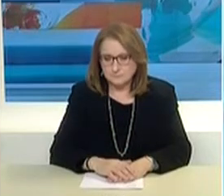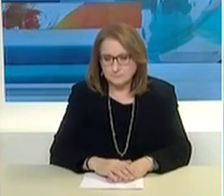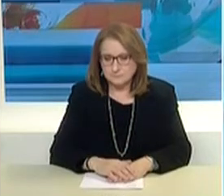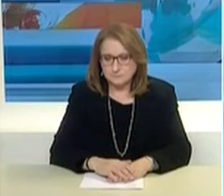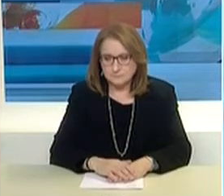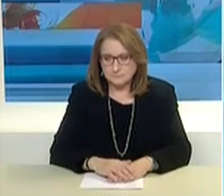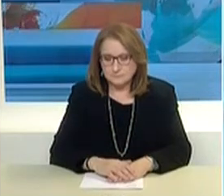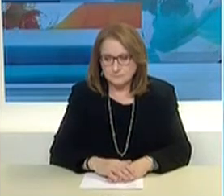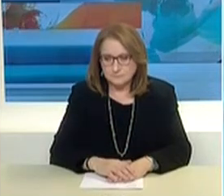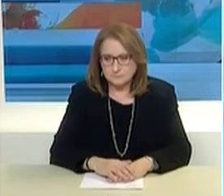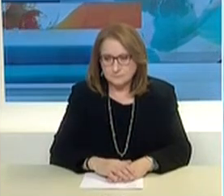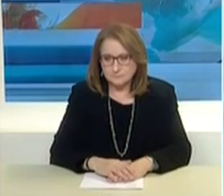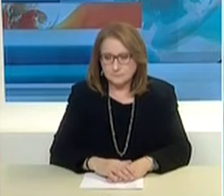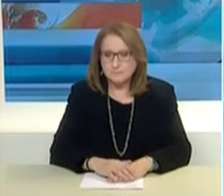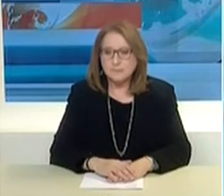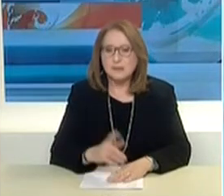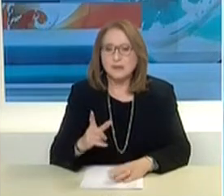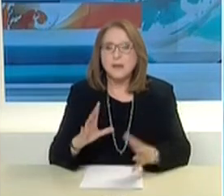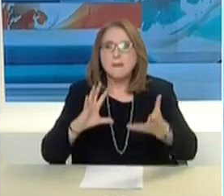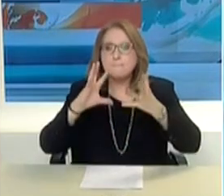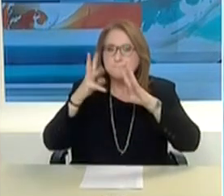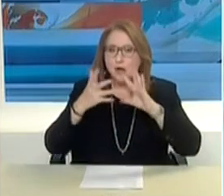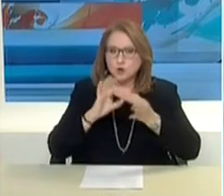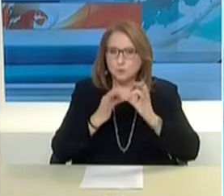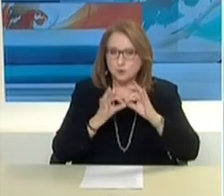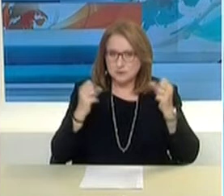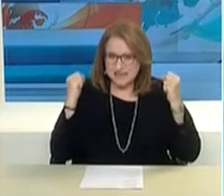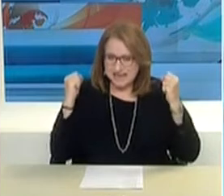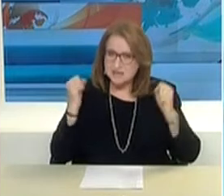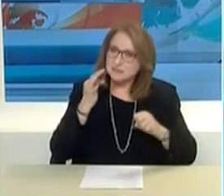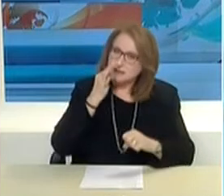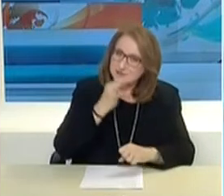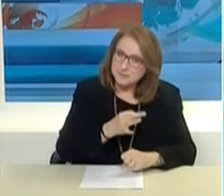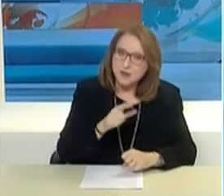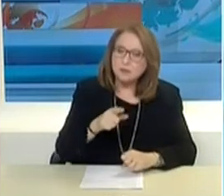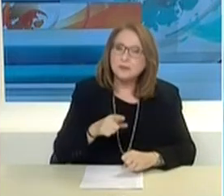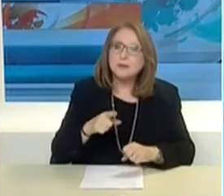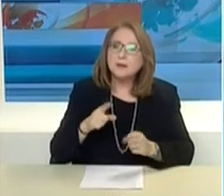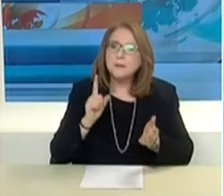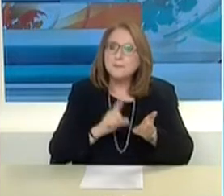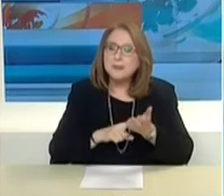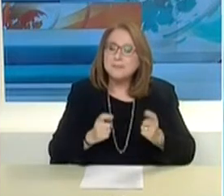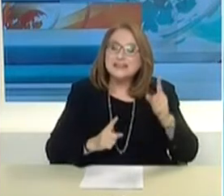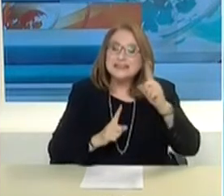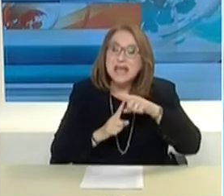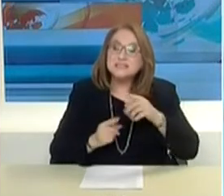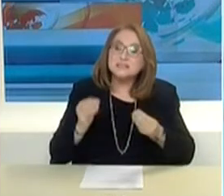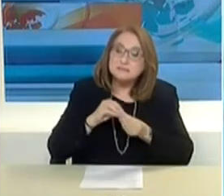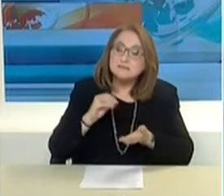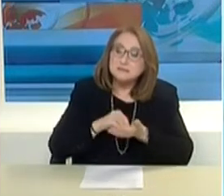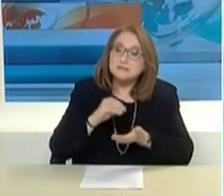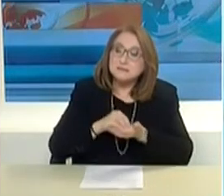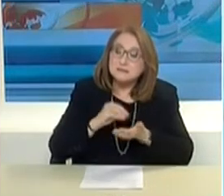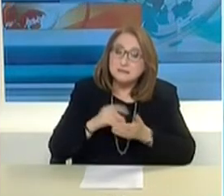Τα τεστ. Ο Παγκόσμιος Οργανισμός Υγείας ισχυρίζεται ότι πρέπει να γίνονται περισσότερα τεστ. Η